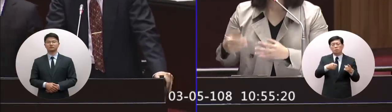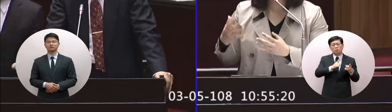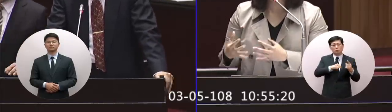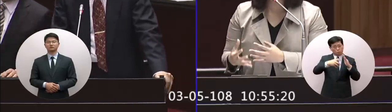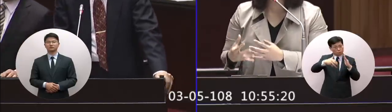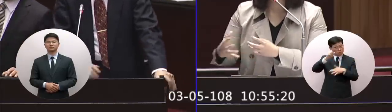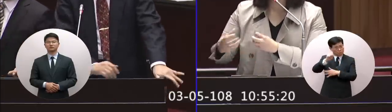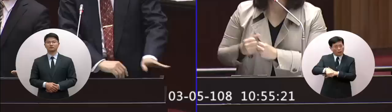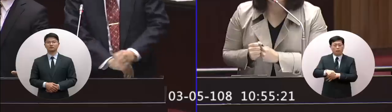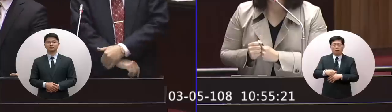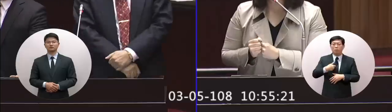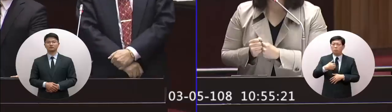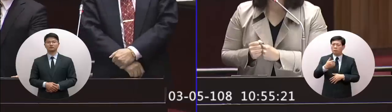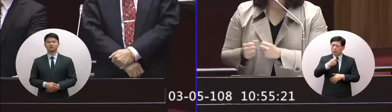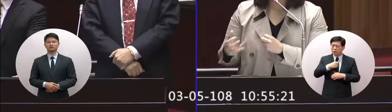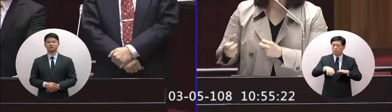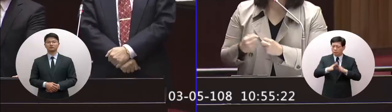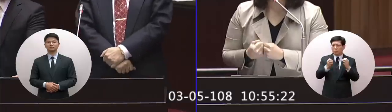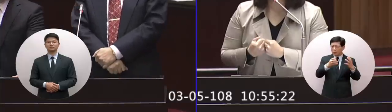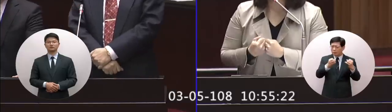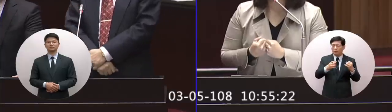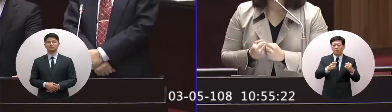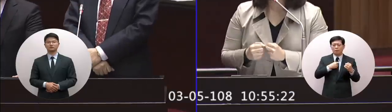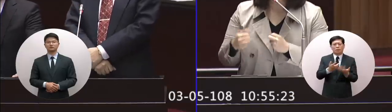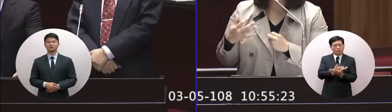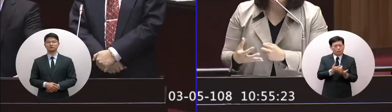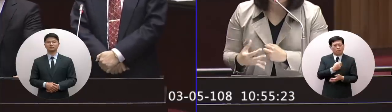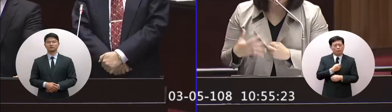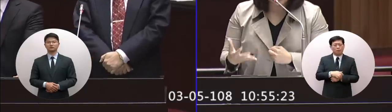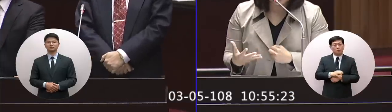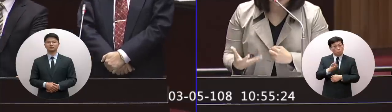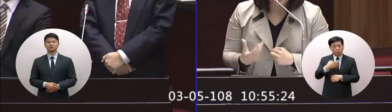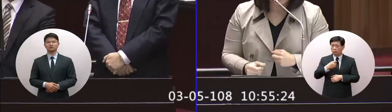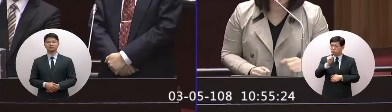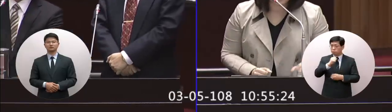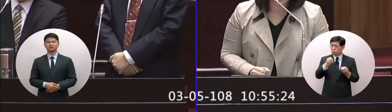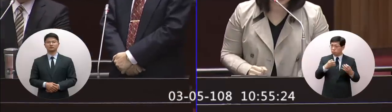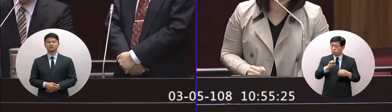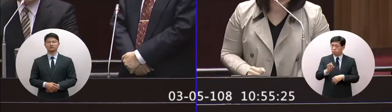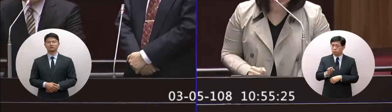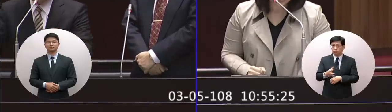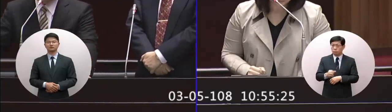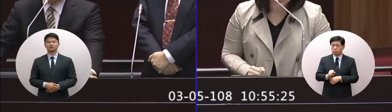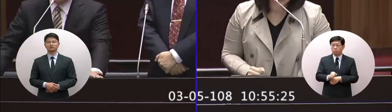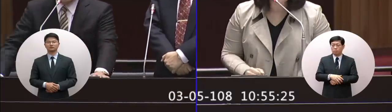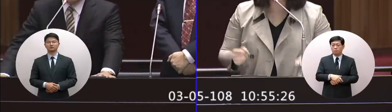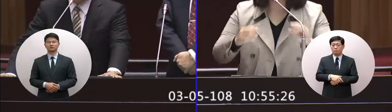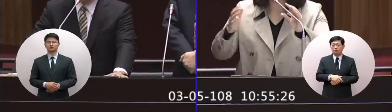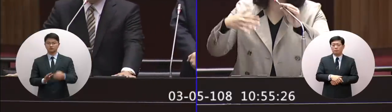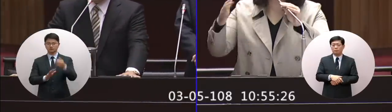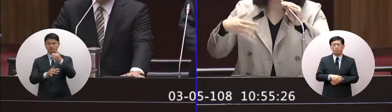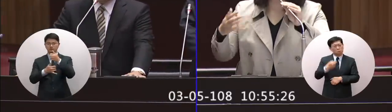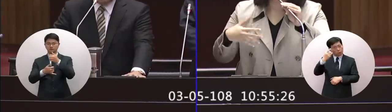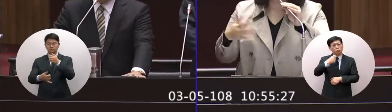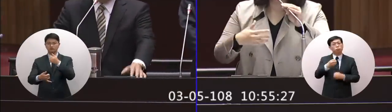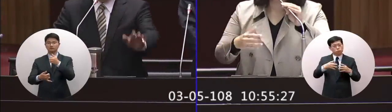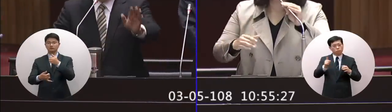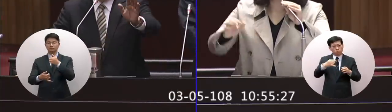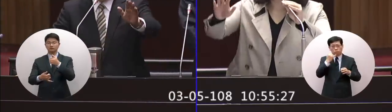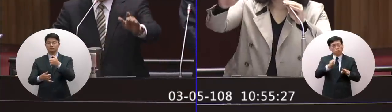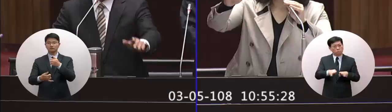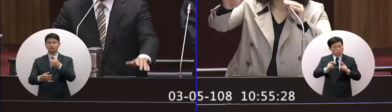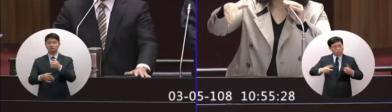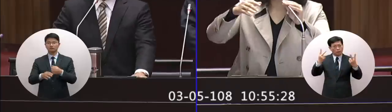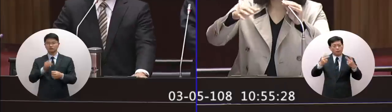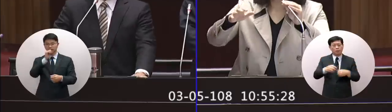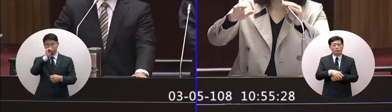同，就是说彼此要有对话，也要有谈话嘛。那为什么不能谈？因为我觉得要谈才有突破，